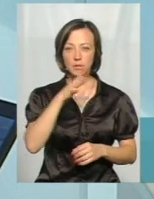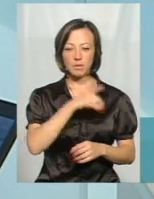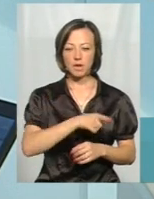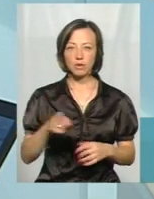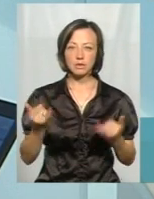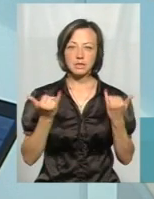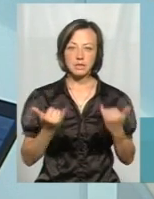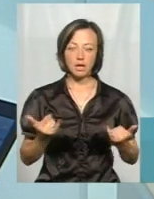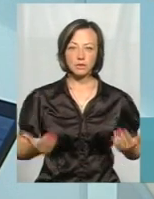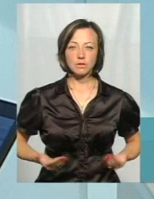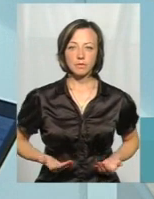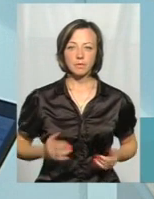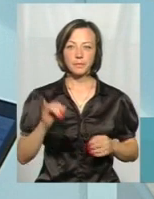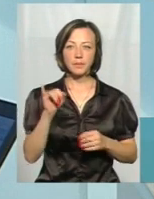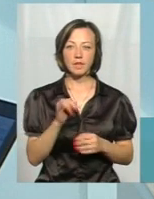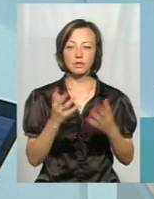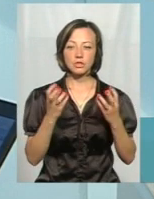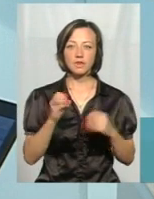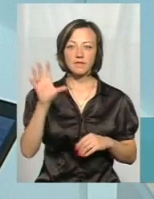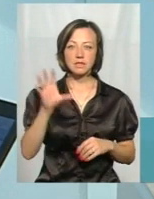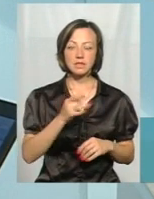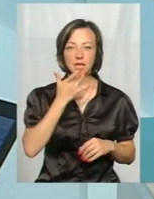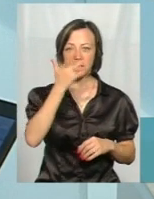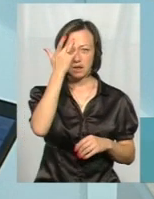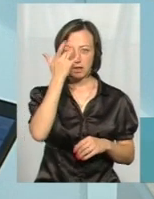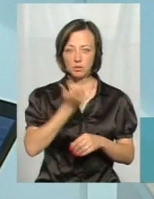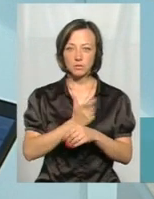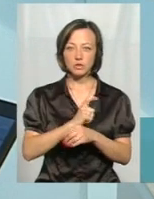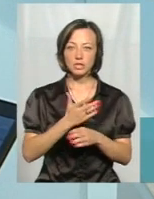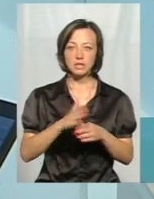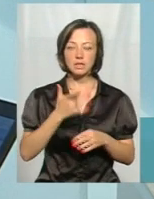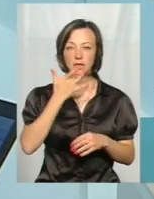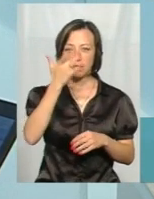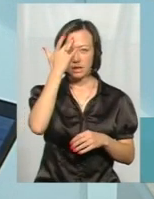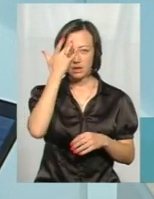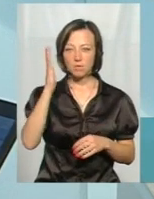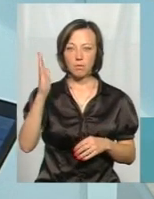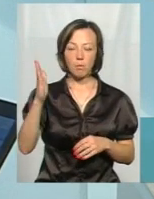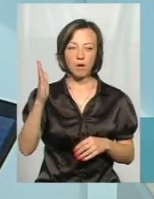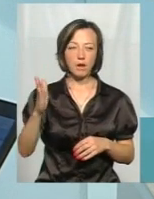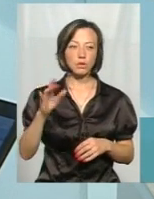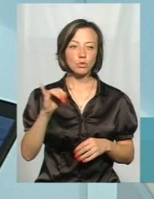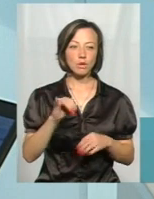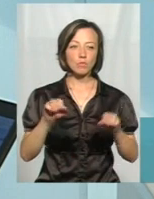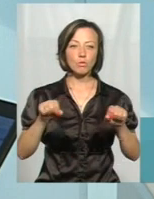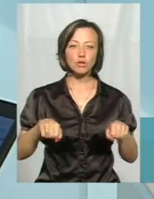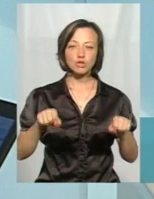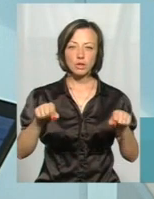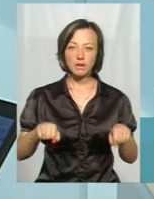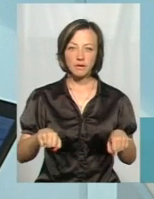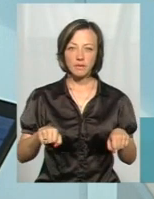ми зараз переживаємо, та ще все літо, чи більша частина літа, попереду і можливі